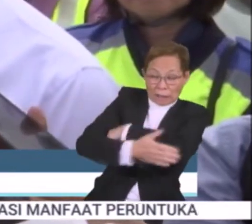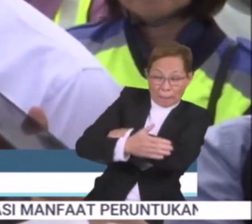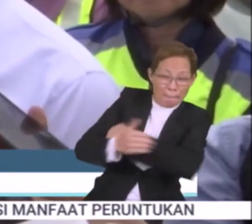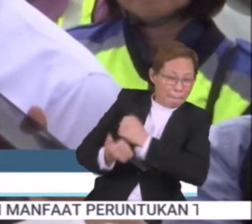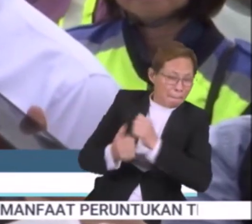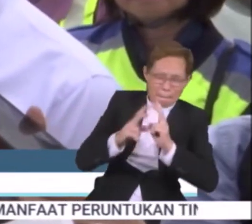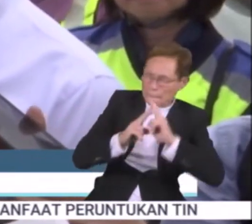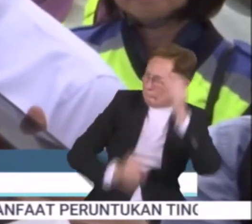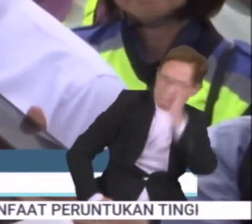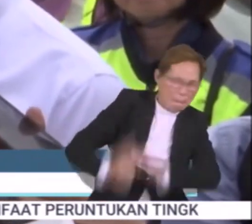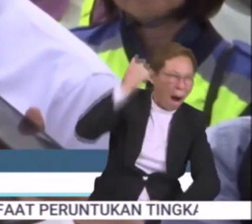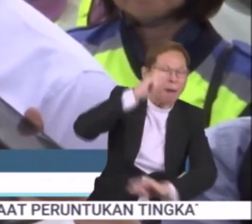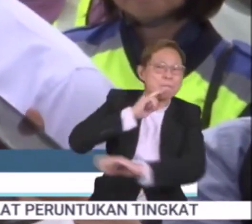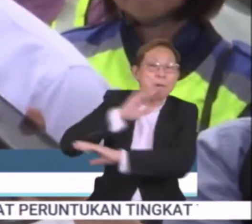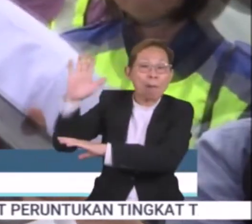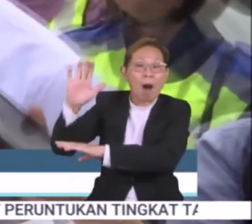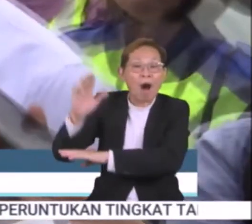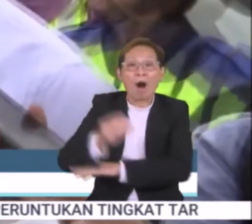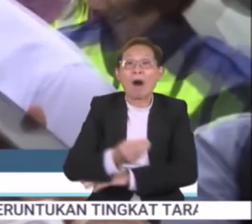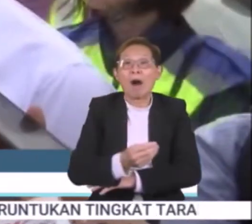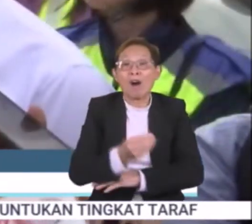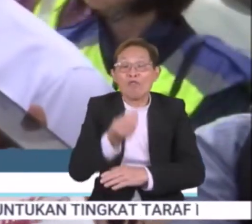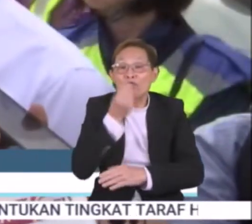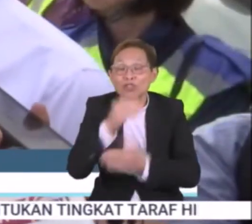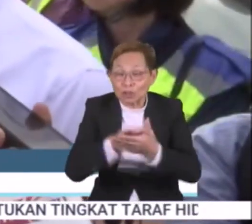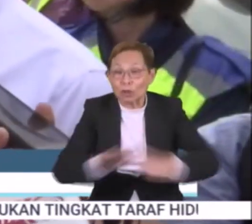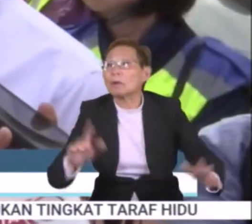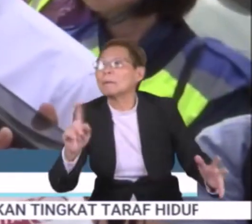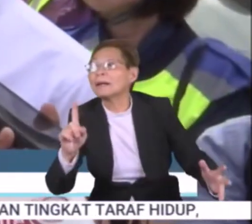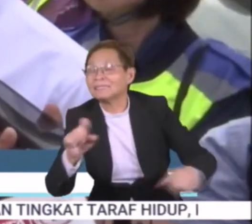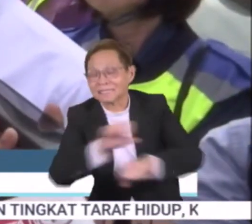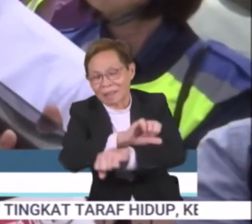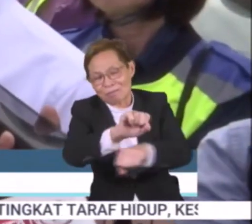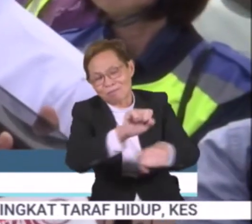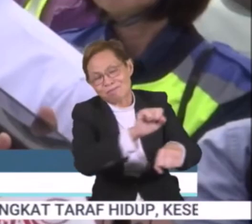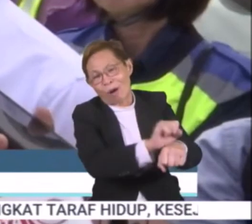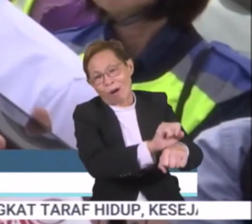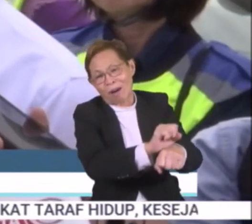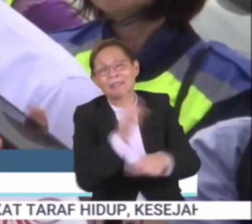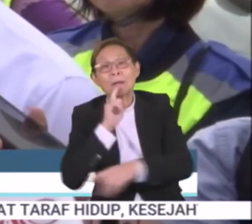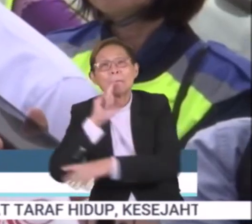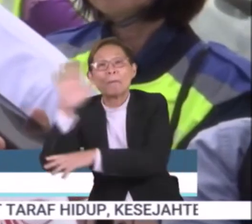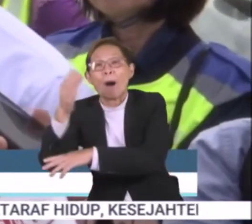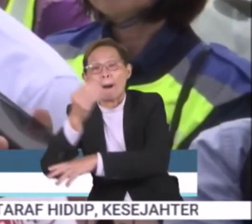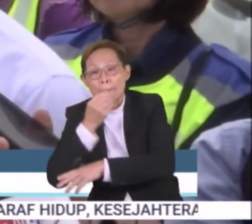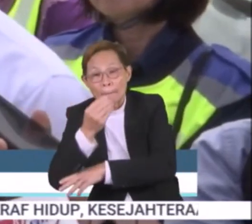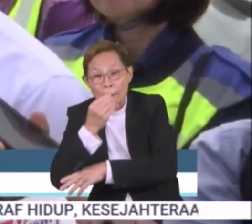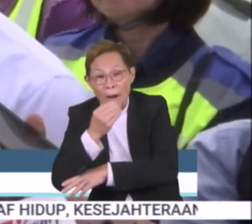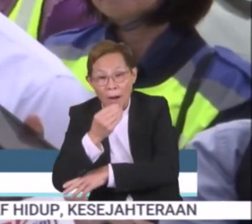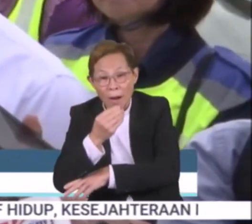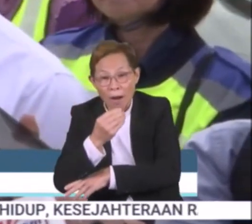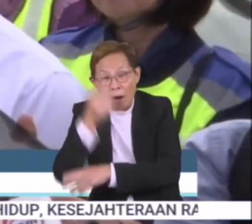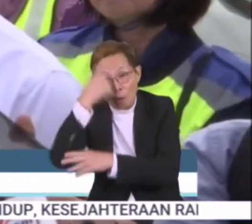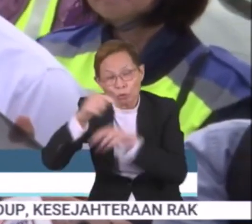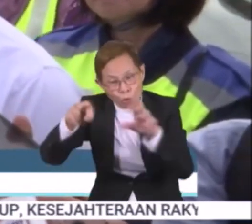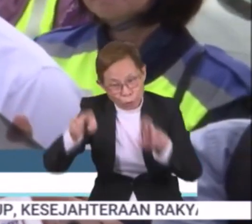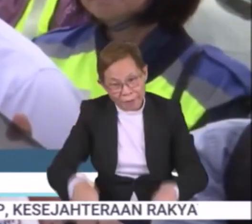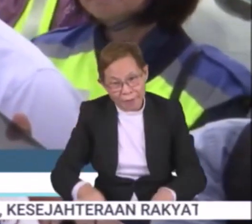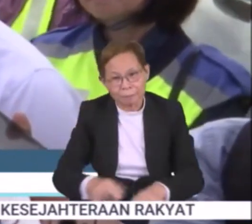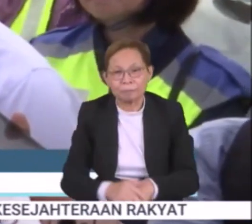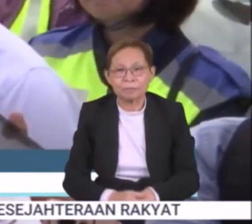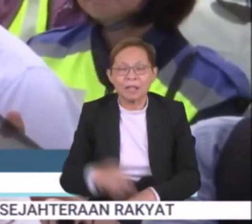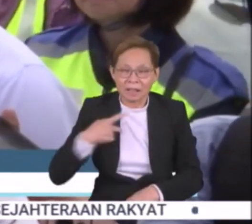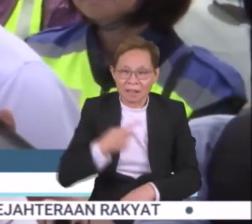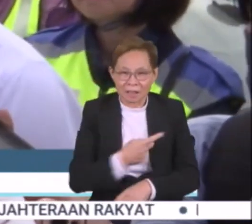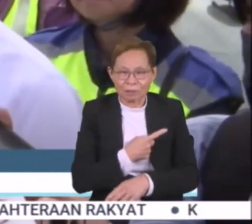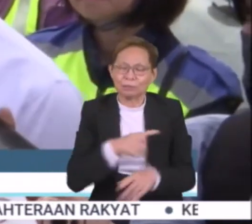paling terjamin food security-nya ialah Singapura. Tapi terjamin artinya makanan dia garanti boleh ada pada rakyatnya.